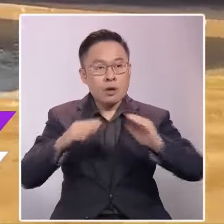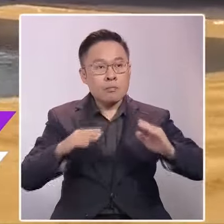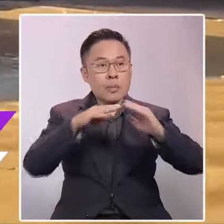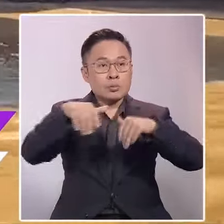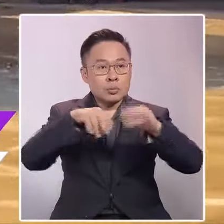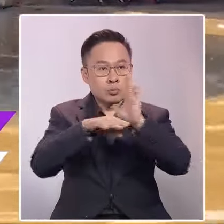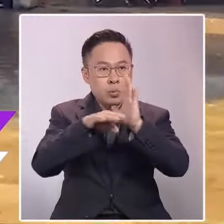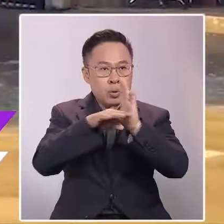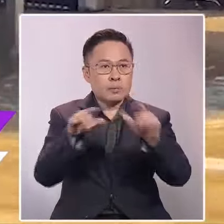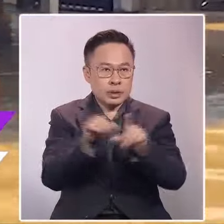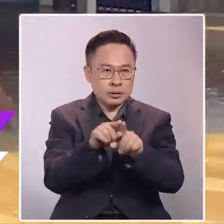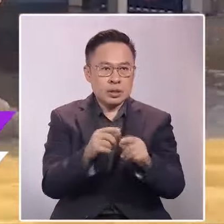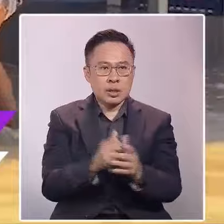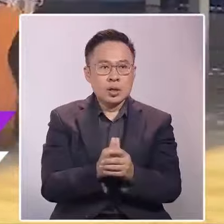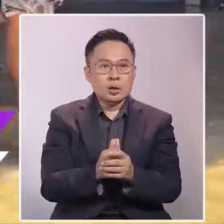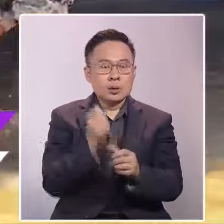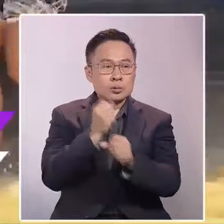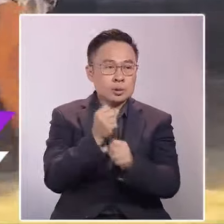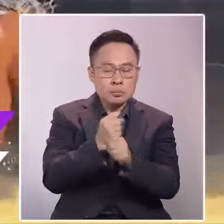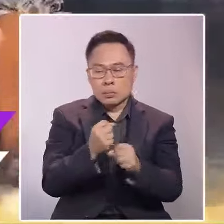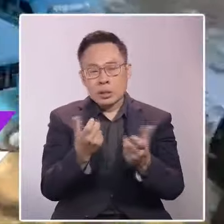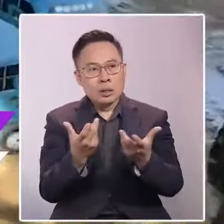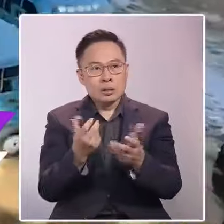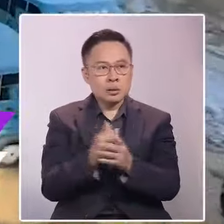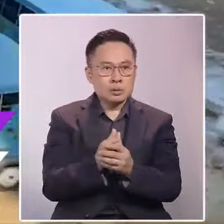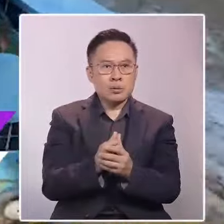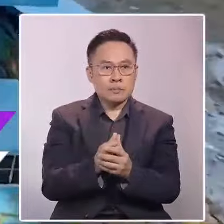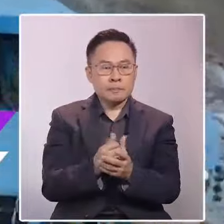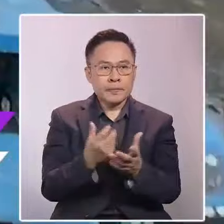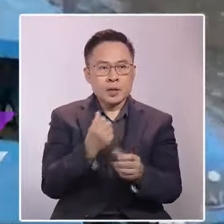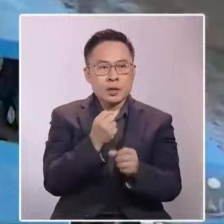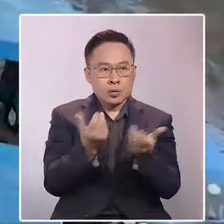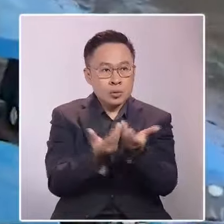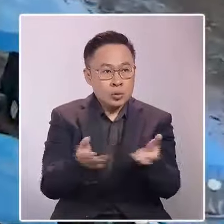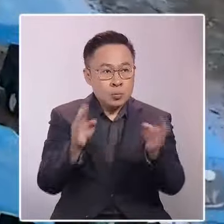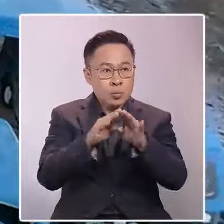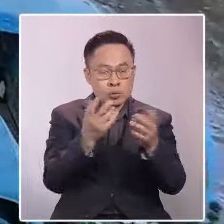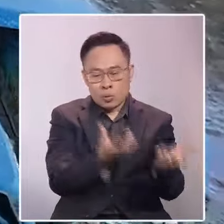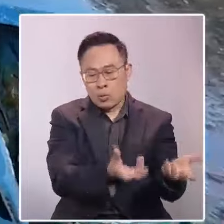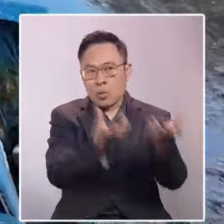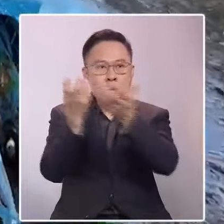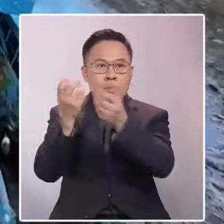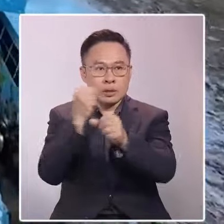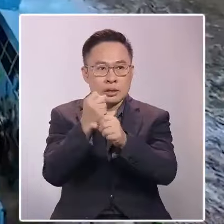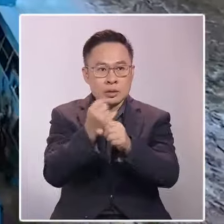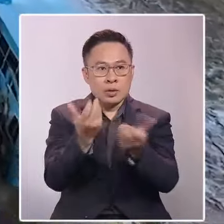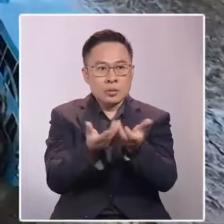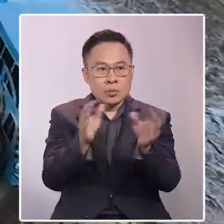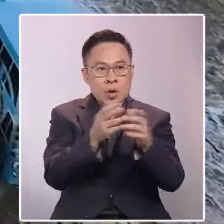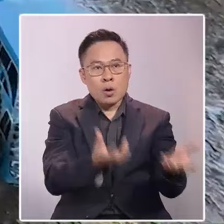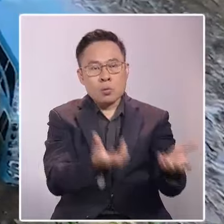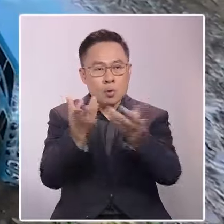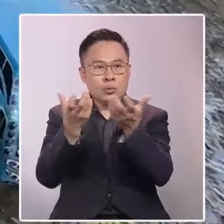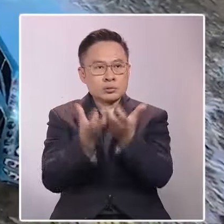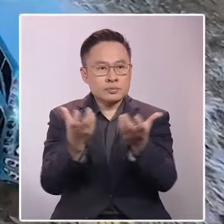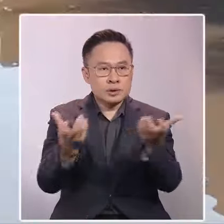คอยปรับระยะของเชือกให้พ้นกับระดับน้ำเนี่ยอยู่ตลอดเวลาบางครอบครัวครับอย่างที่เราเห็นอยู่ที่หน้าจอต้องช่วยกันขนย้าย